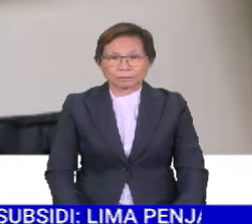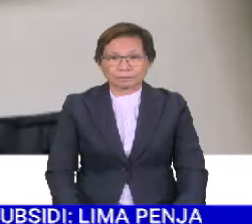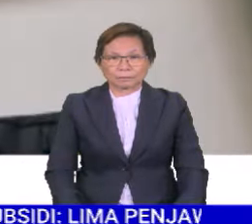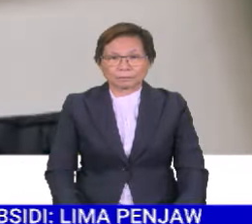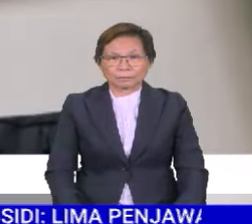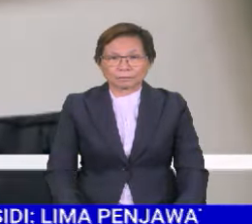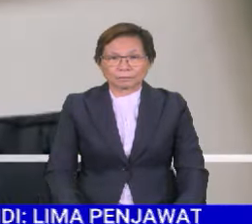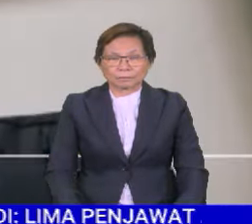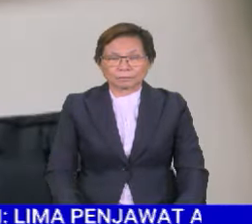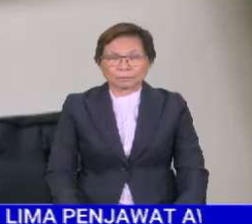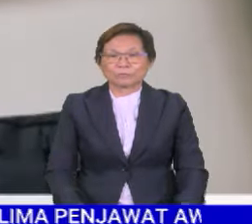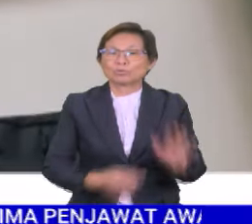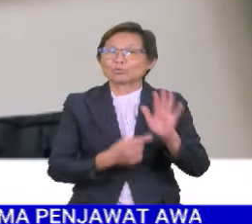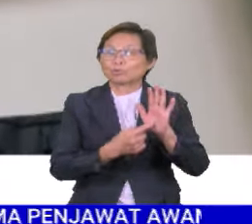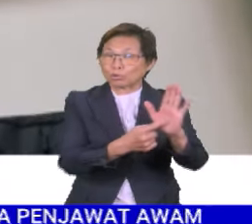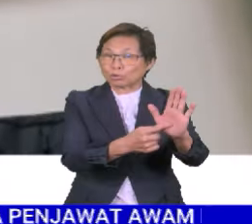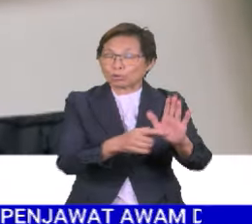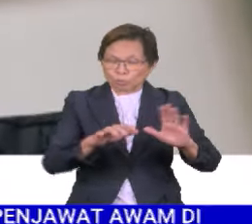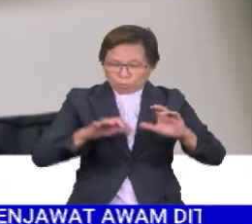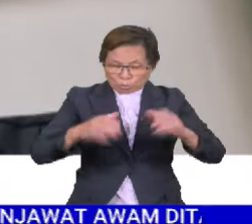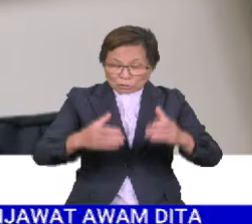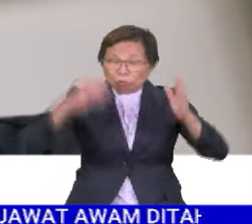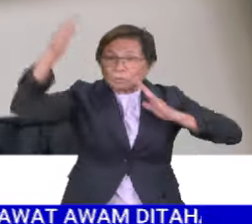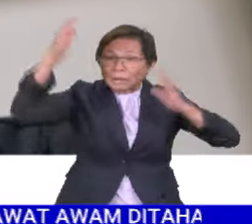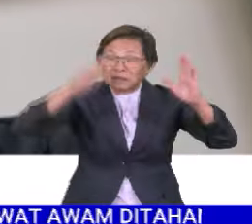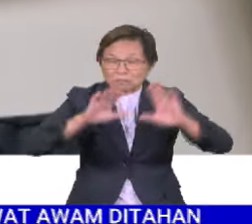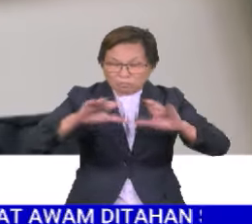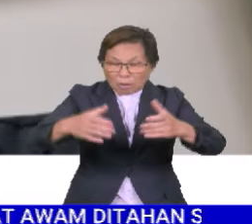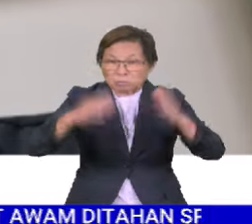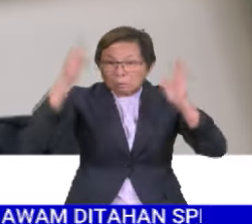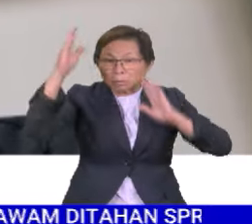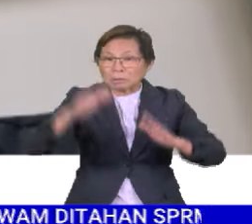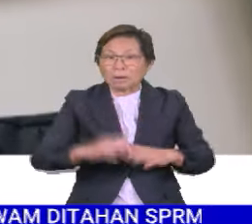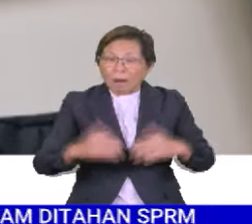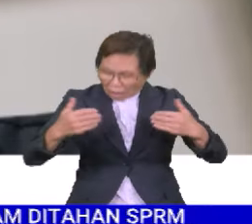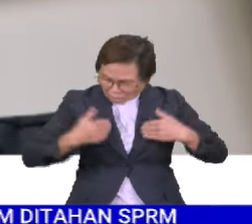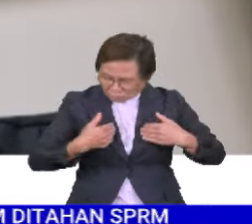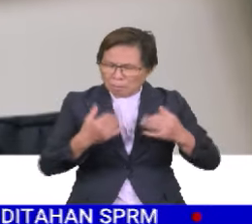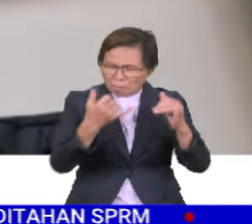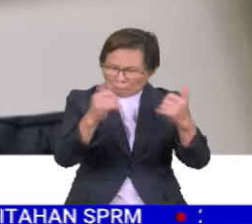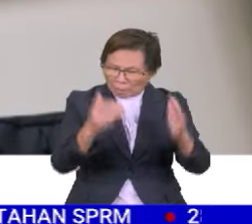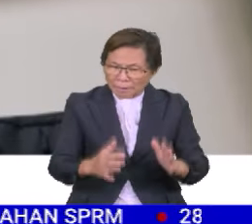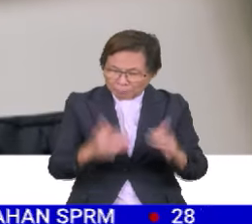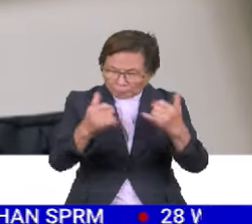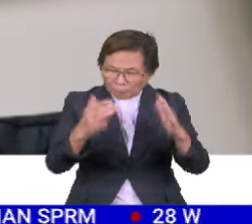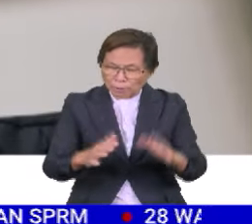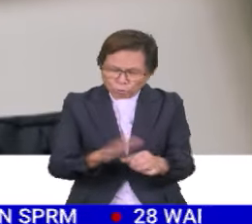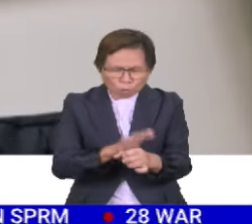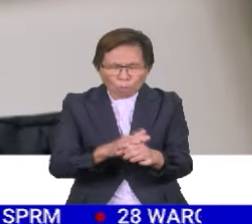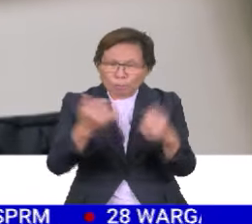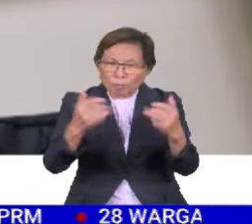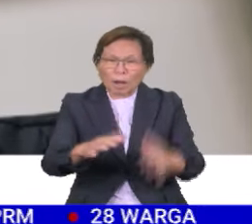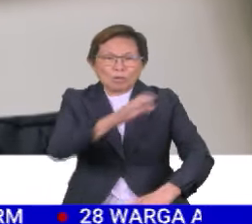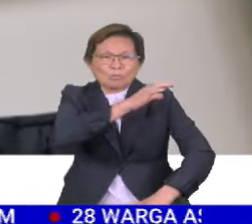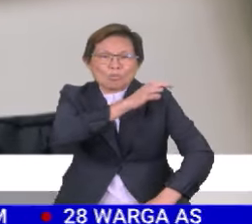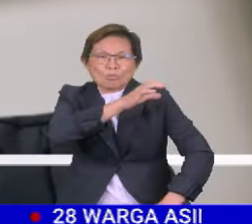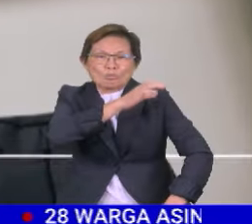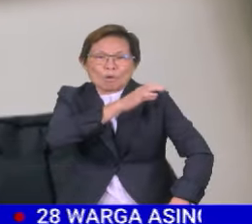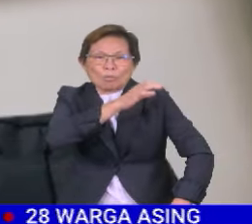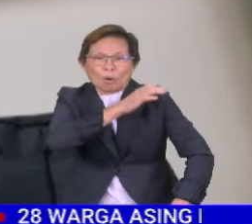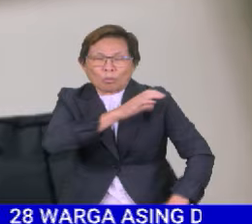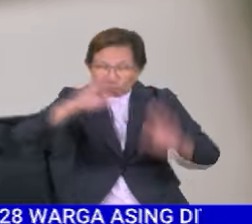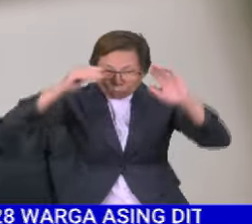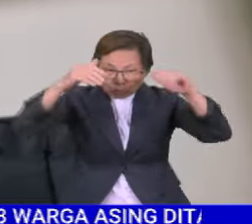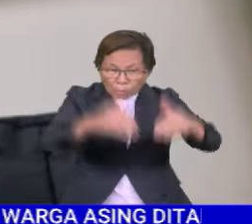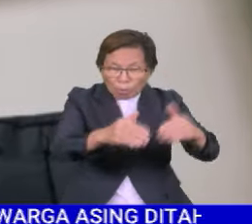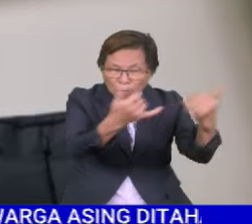Ini menunjukkan pasukan Malaysia tidak ketandusan pemain, seperti mana yang coach-coach terdahulu